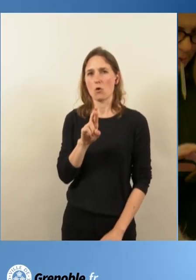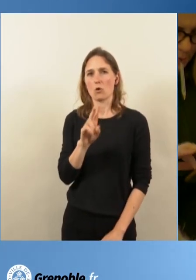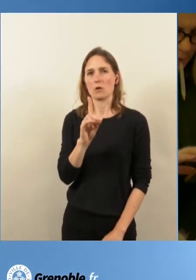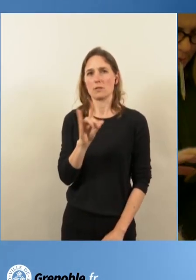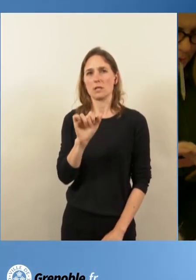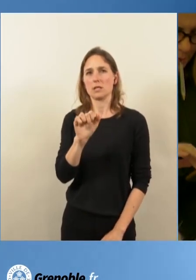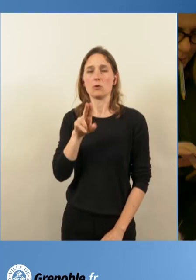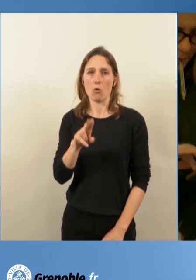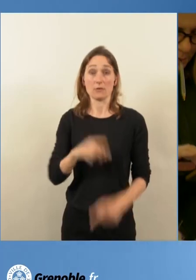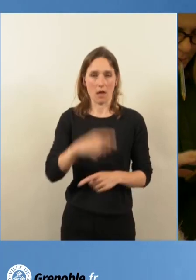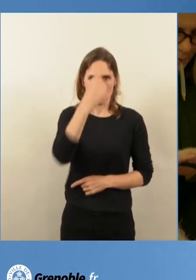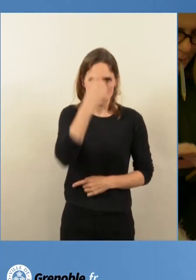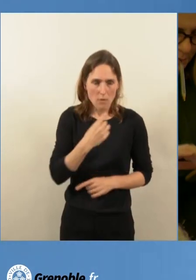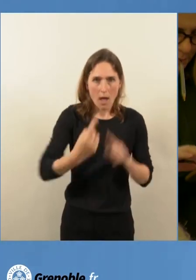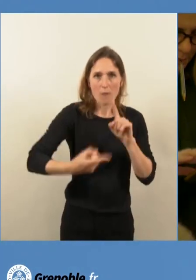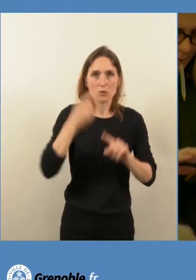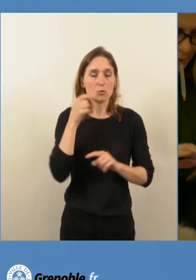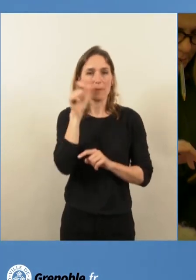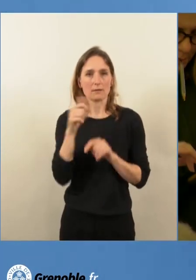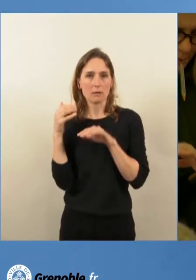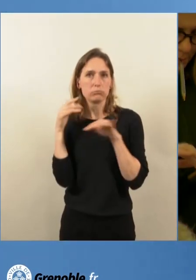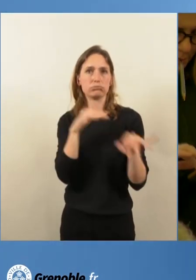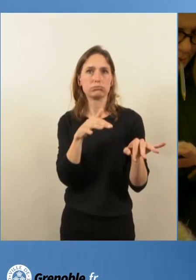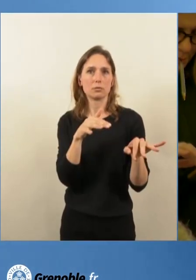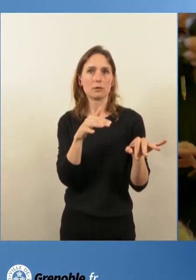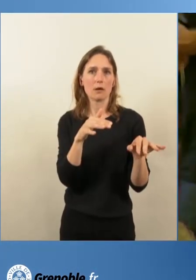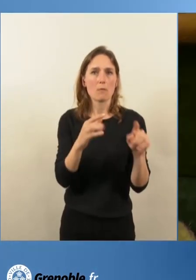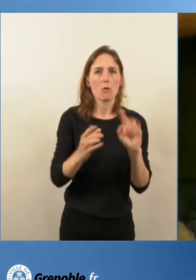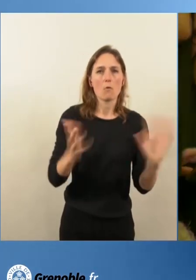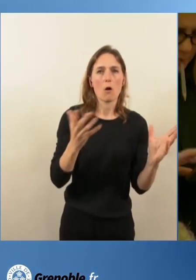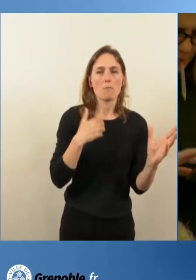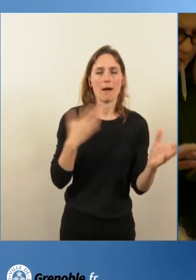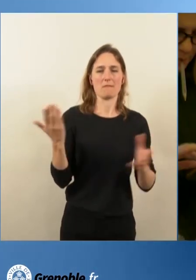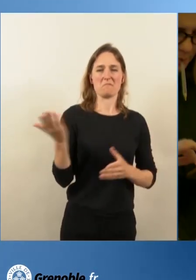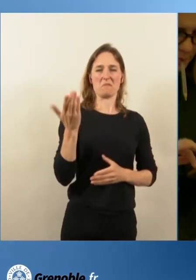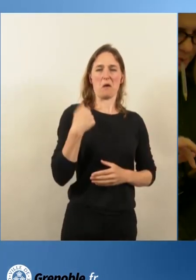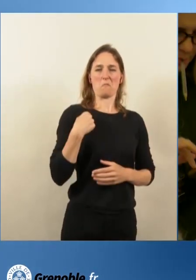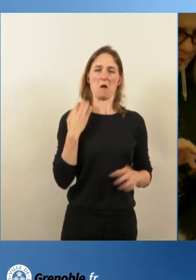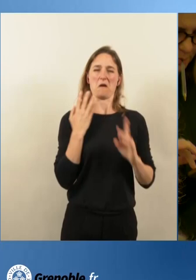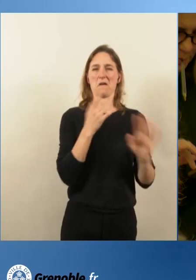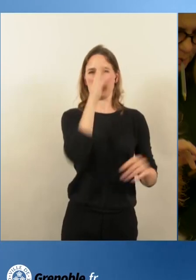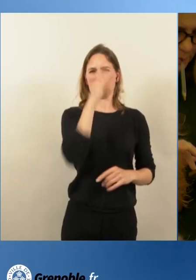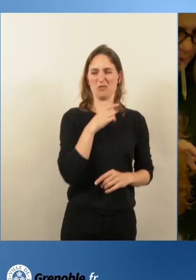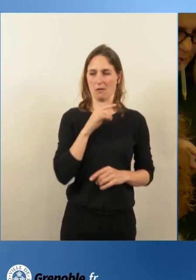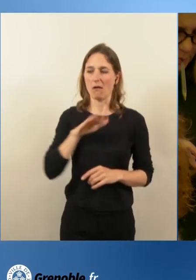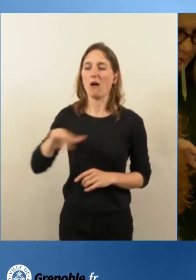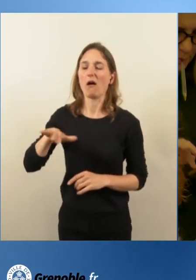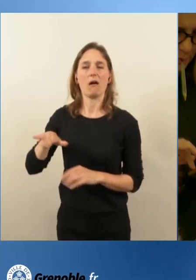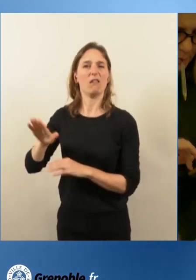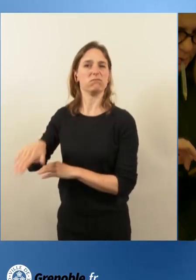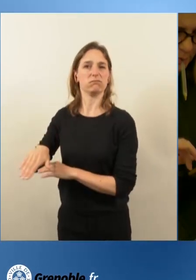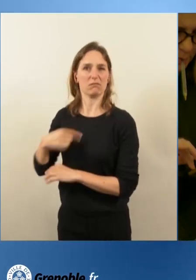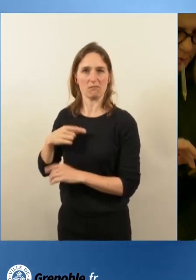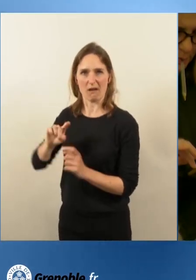dans la mesure où ils leur permet de se distinguer de ceux qui n'y vont pas mais notre propos ici